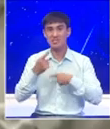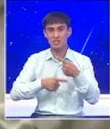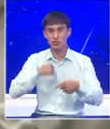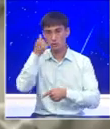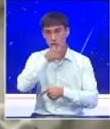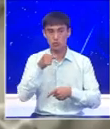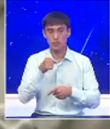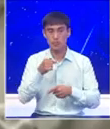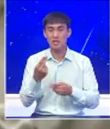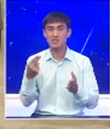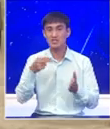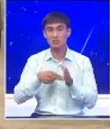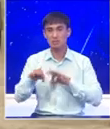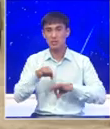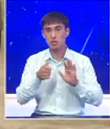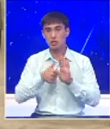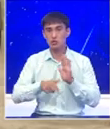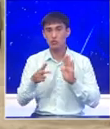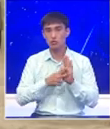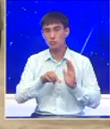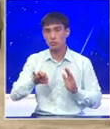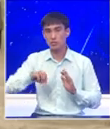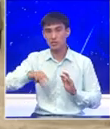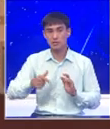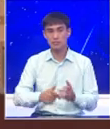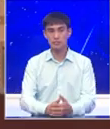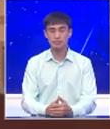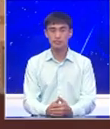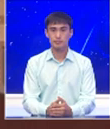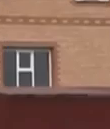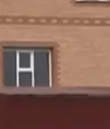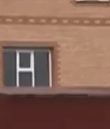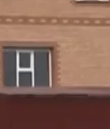следующем году. Стоимость проекта 608 миллионов тенге.